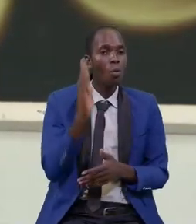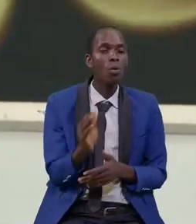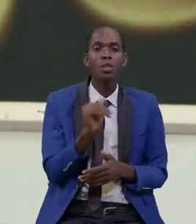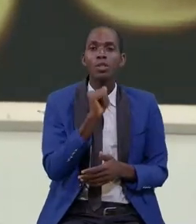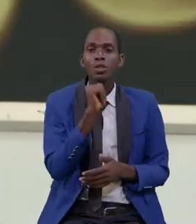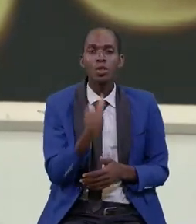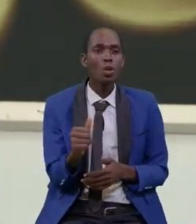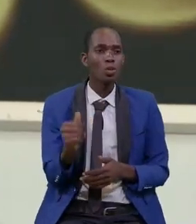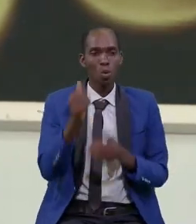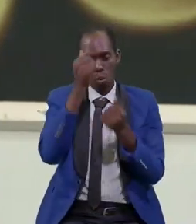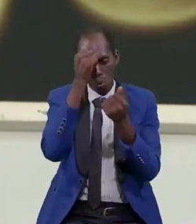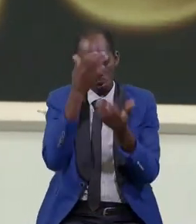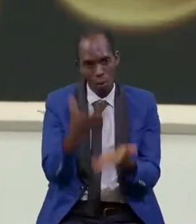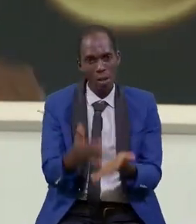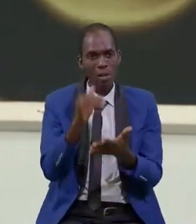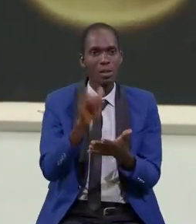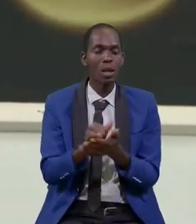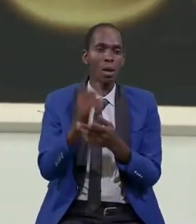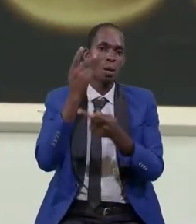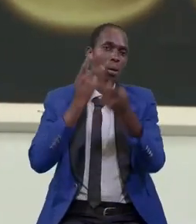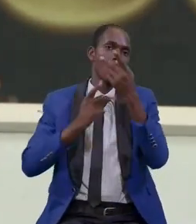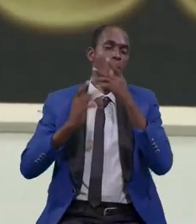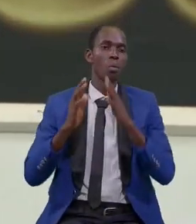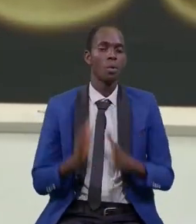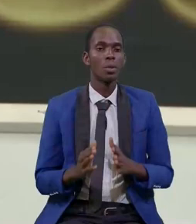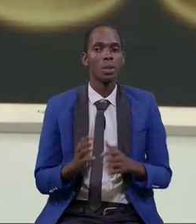n'écoutera pas ce prophète